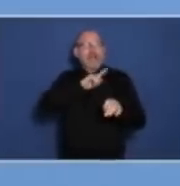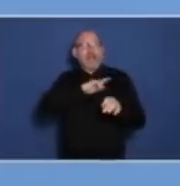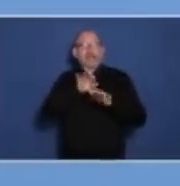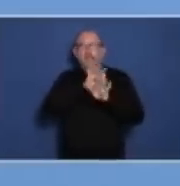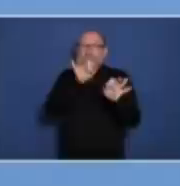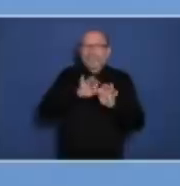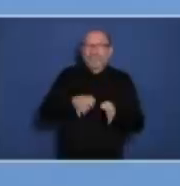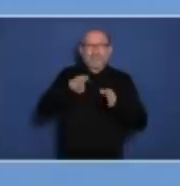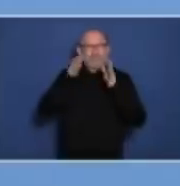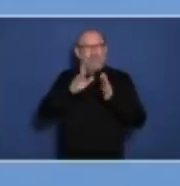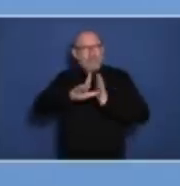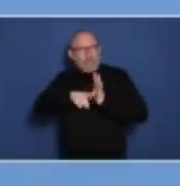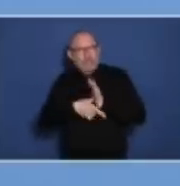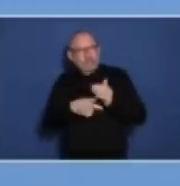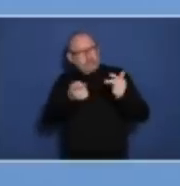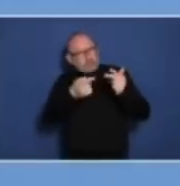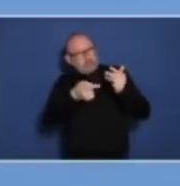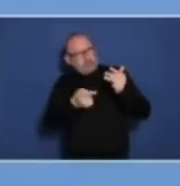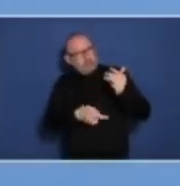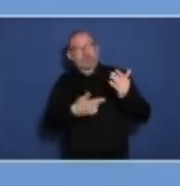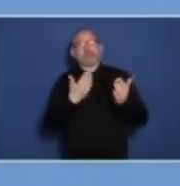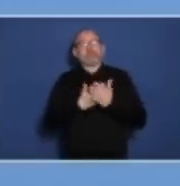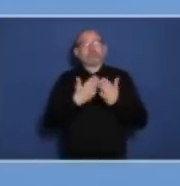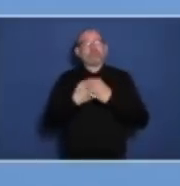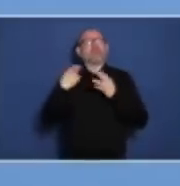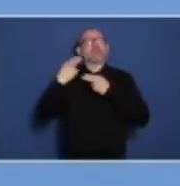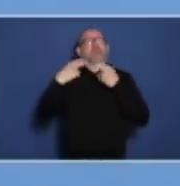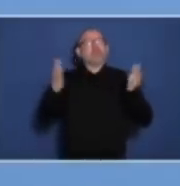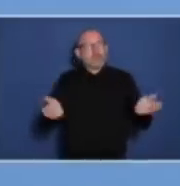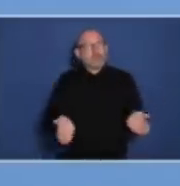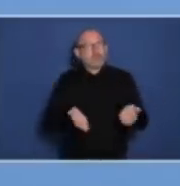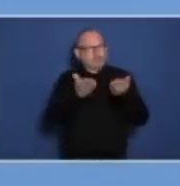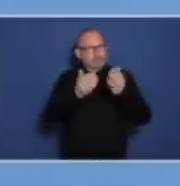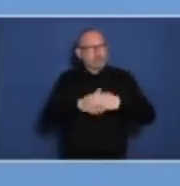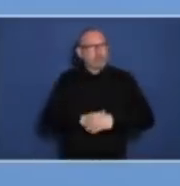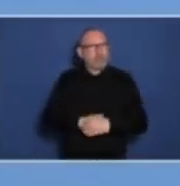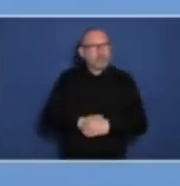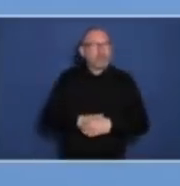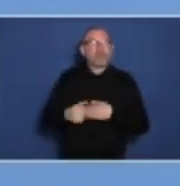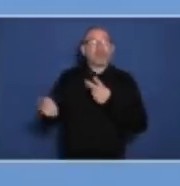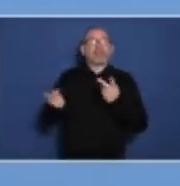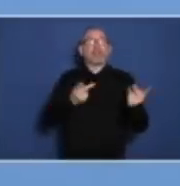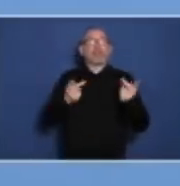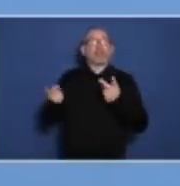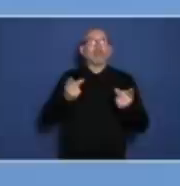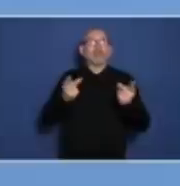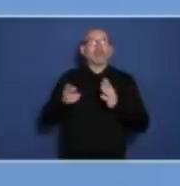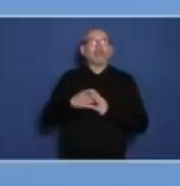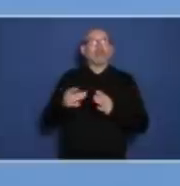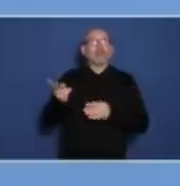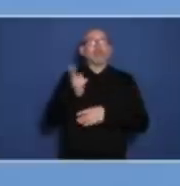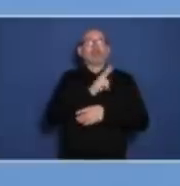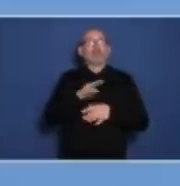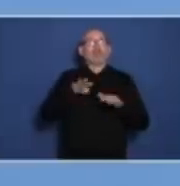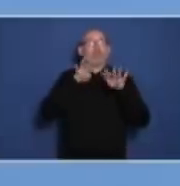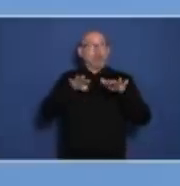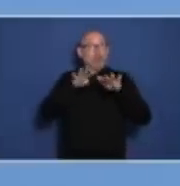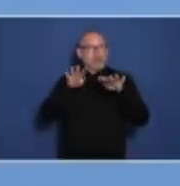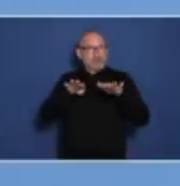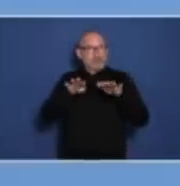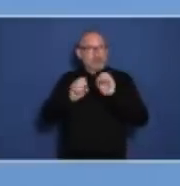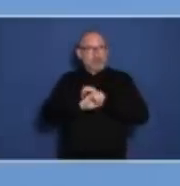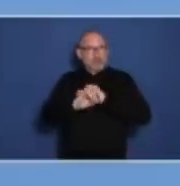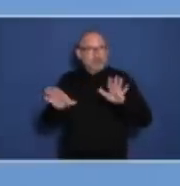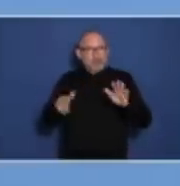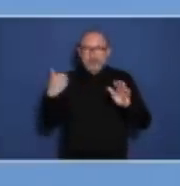fachliche Leistung. Gerade der Vergleich auch mit dem Jahr 2019 verdeutlicht, die Zahl